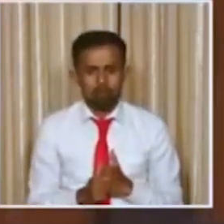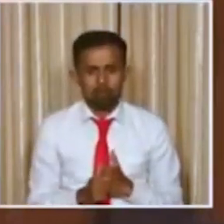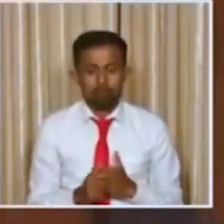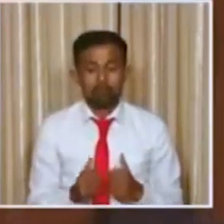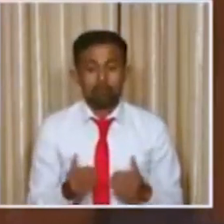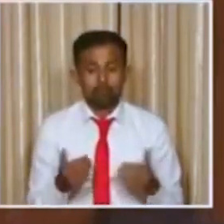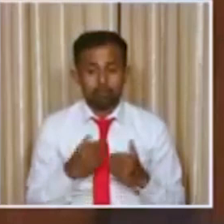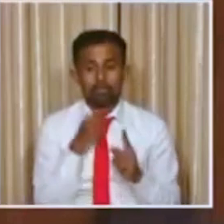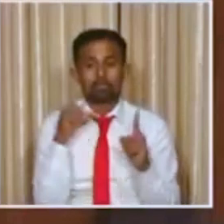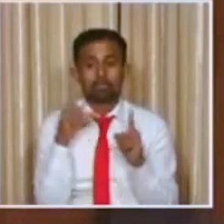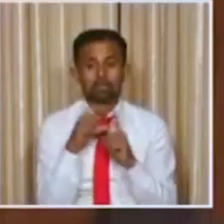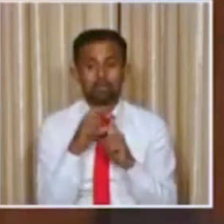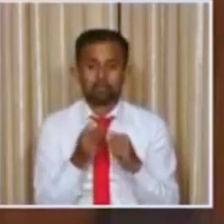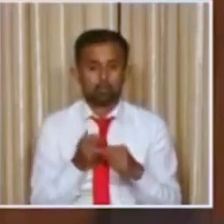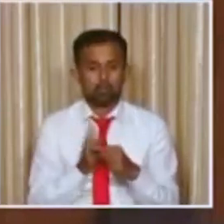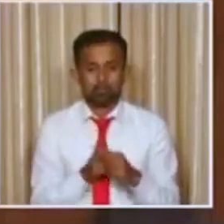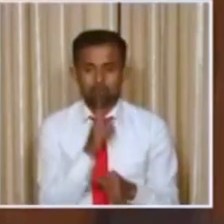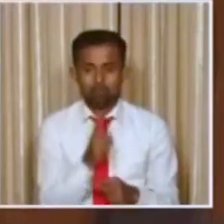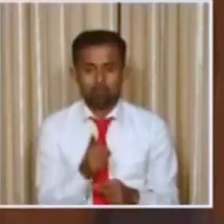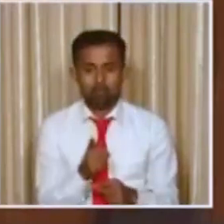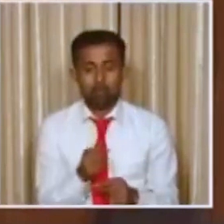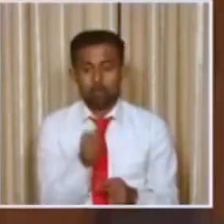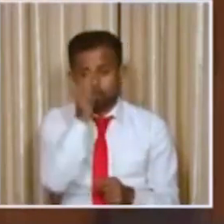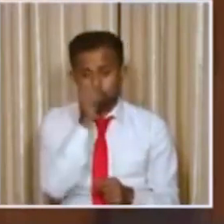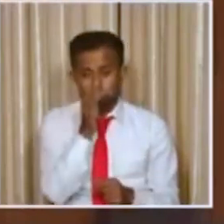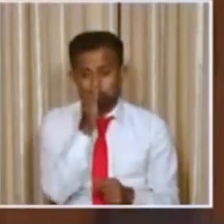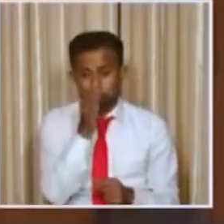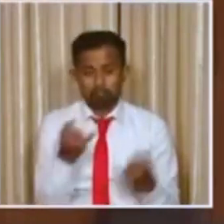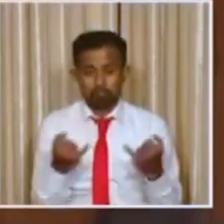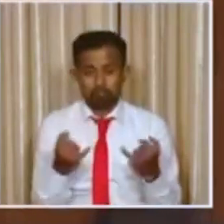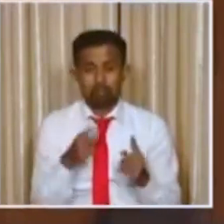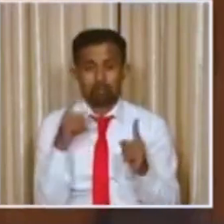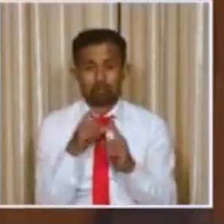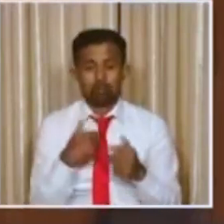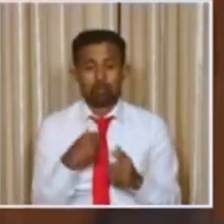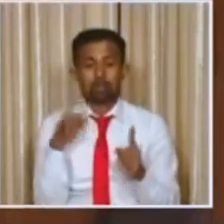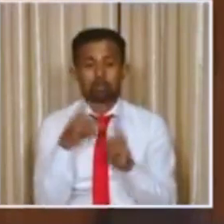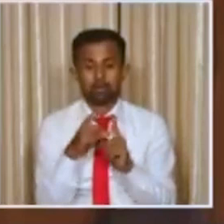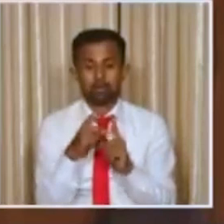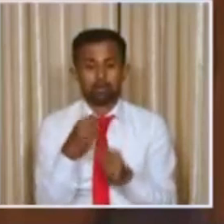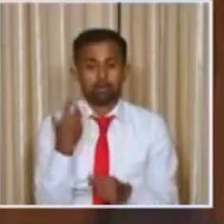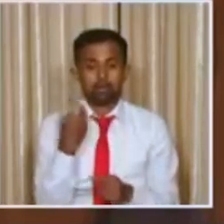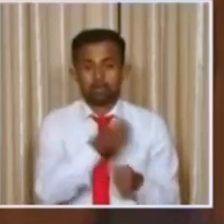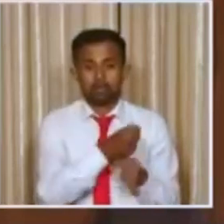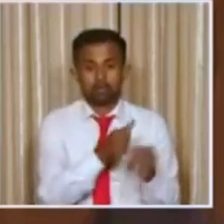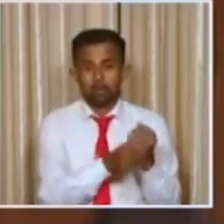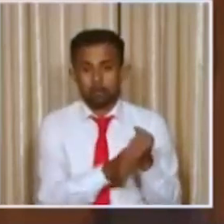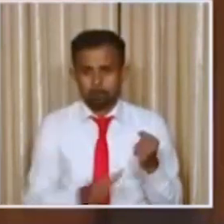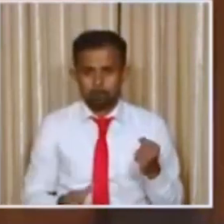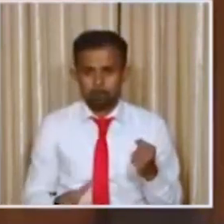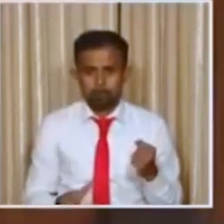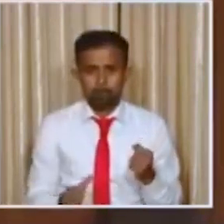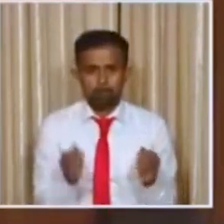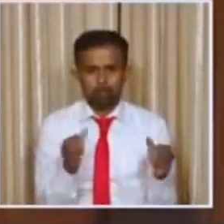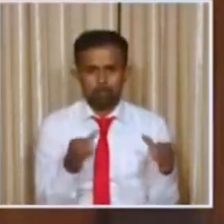கரமந்தோமி மகே திஸ்டிக்கு தின உதாரணம் கீப்பியாக வித்ரா தின்னங் அது தூஷணே கியான்னே திஸ்டிக்கவில் மகே திஸ்டிக்கு அது ஆண்டு பாக்ஸே நியோஜனே கருன்னு தவ